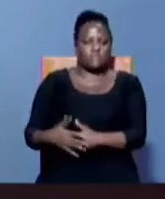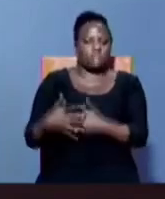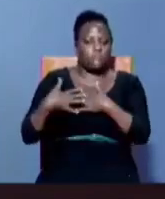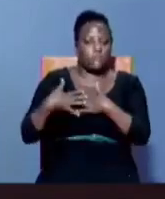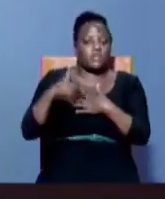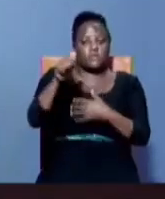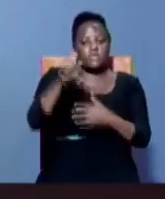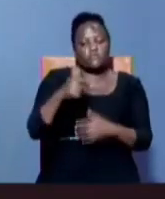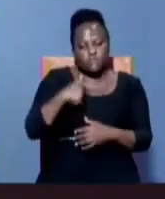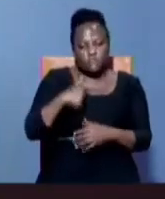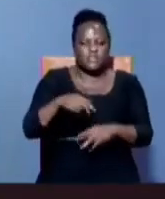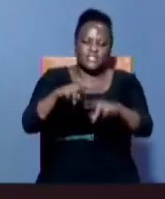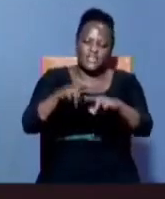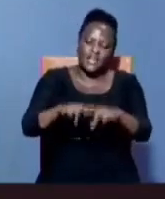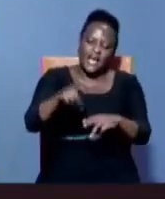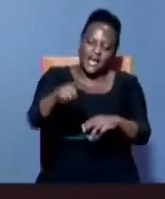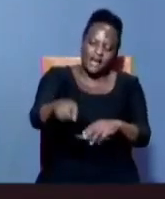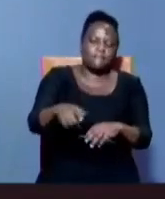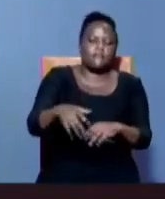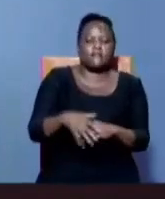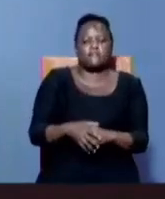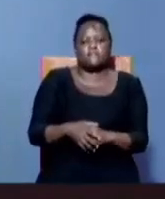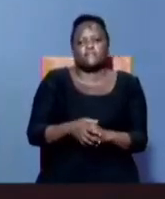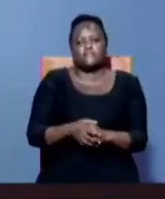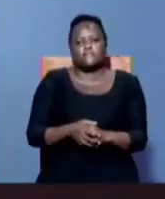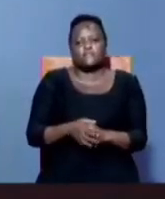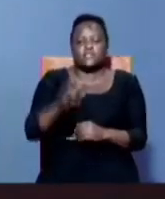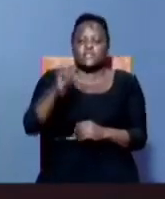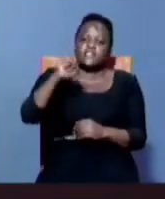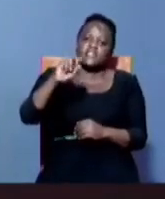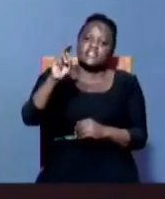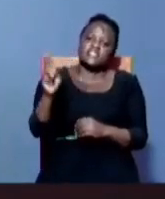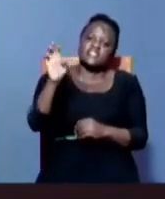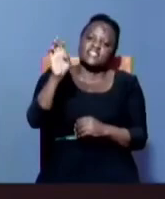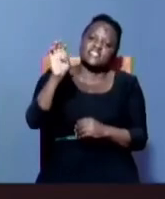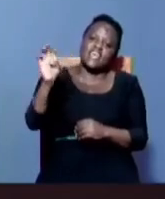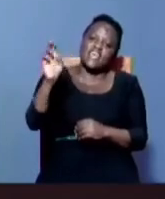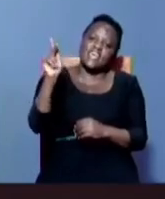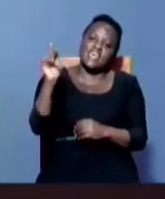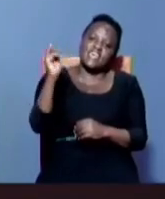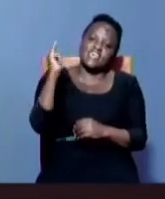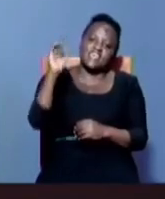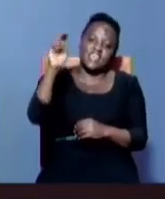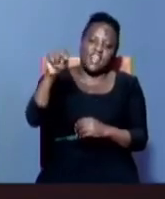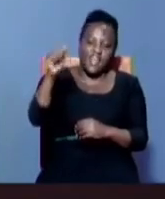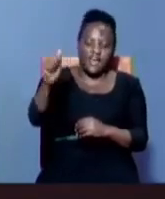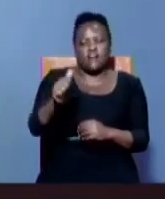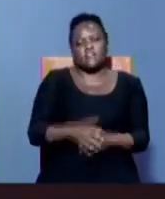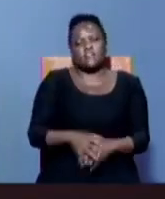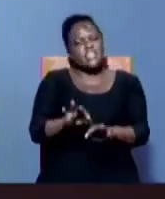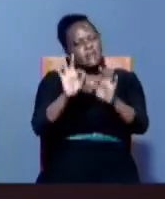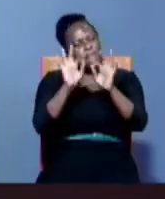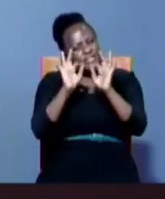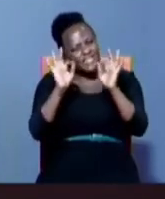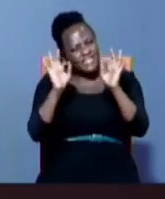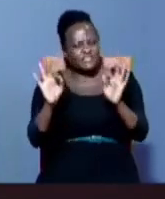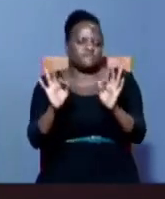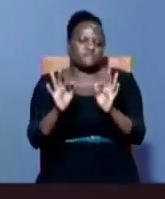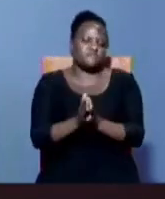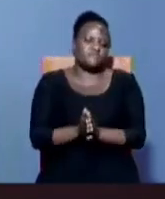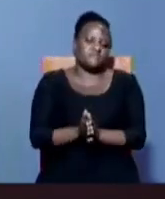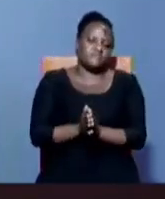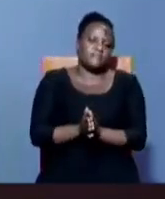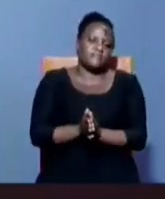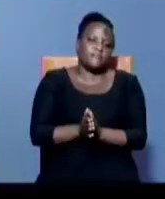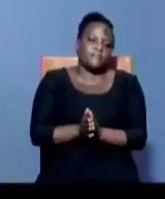mimi nitaketi kwenye shekina. Hiyo ilikuwa ni ufahamu, ni patakatifu, ni ukuru yake.